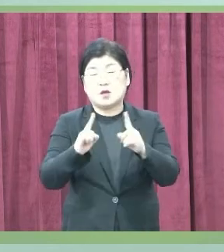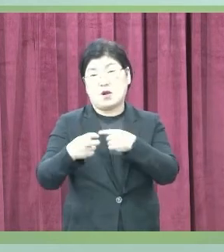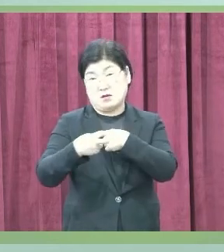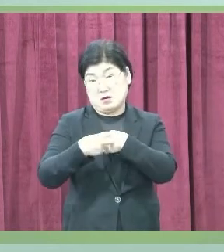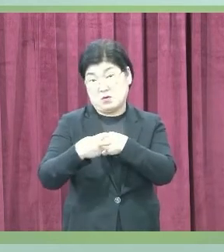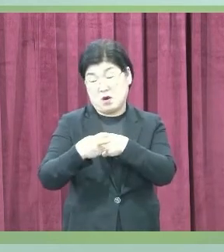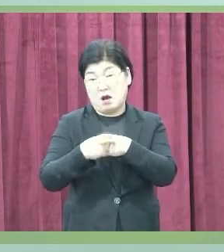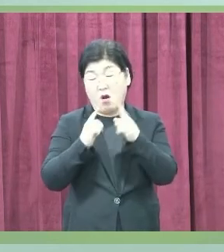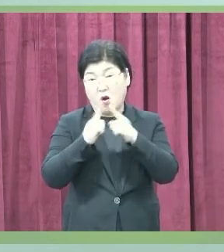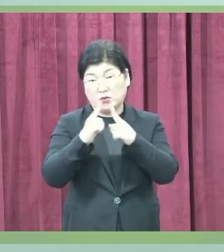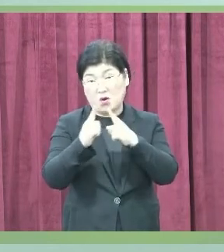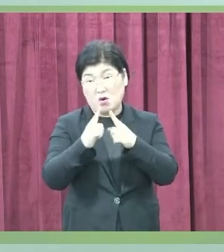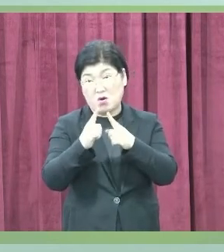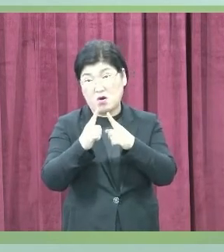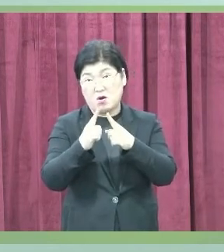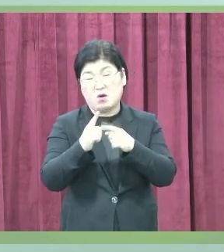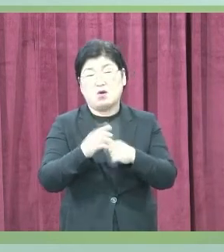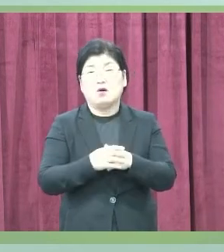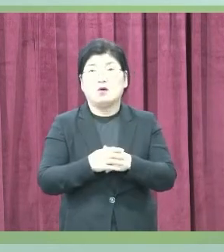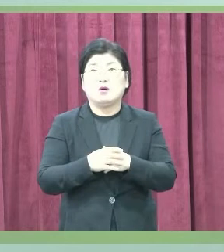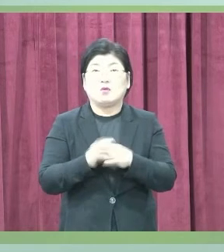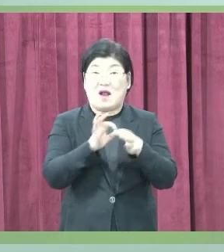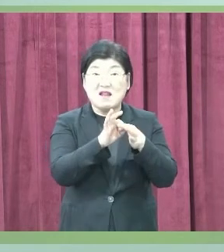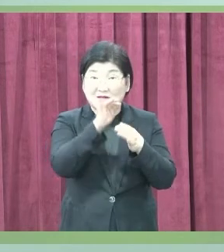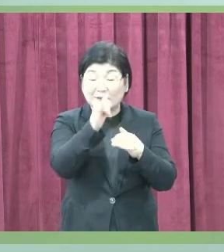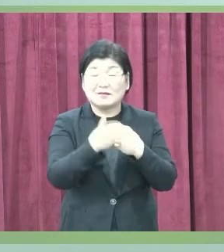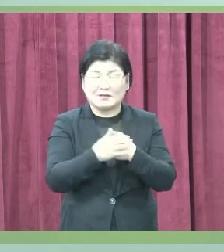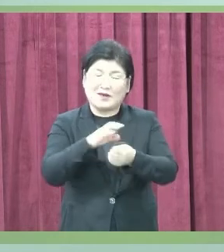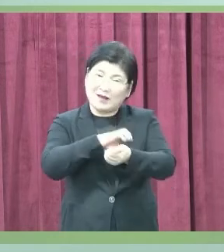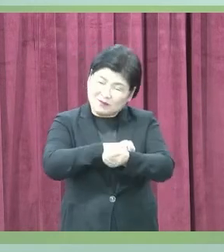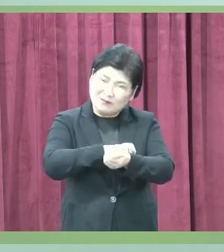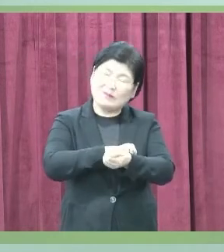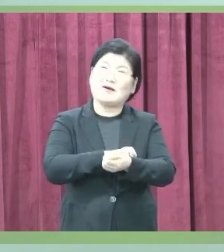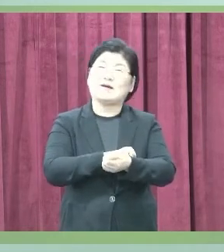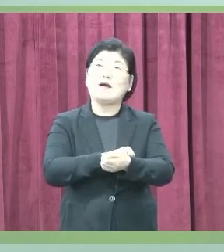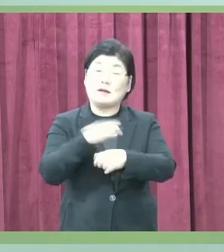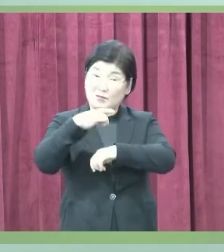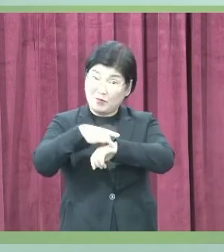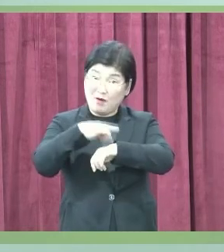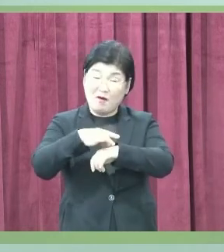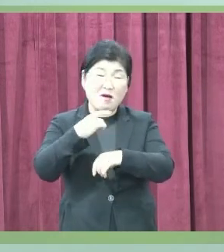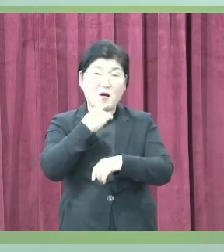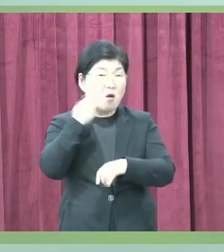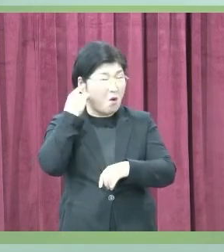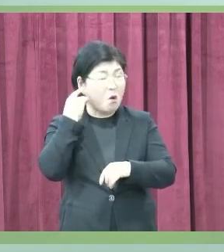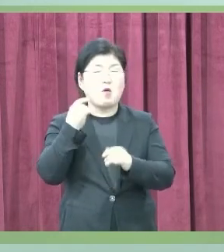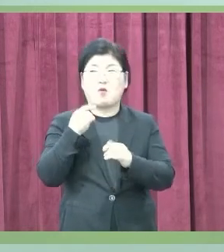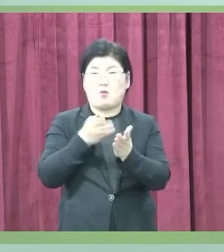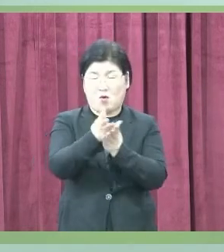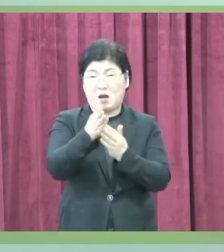재활의학과, 언어가 재활의학과를 꽤 많이 가더라고요. 그 다음에 한방, 정형외과, 이비인후과 순서로